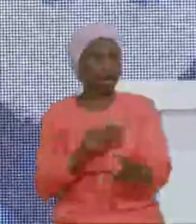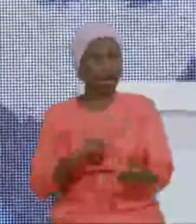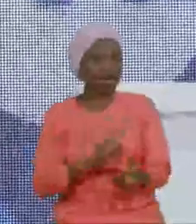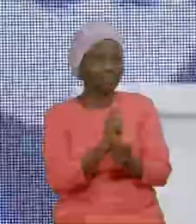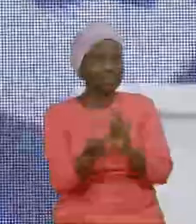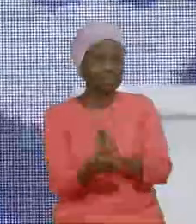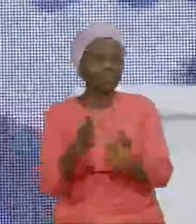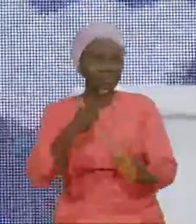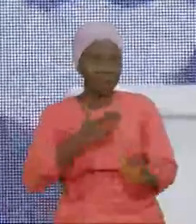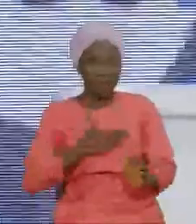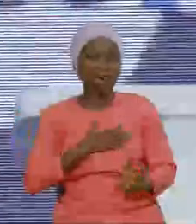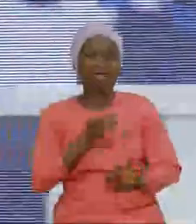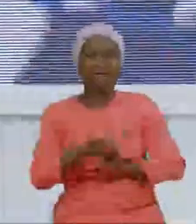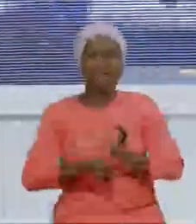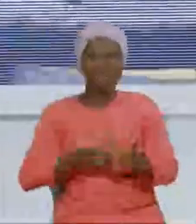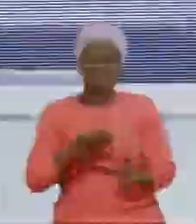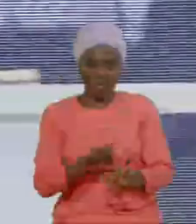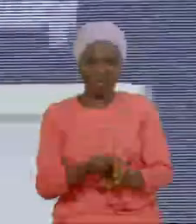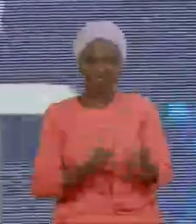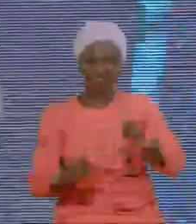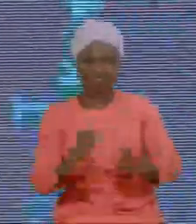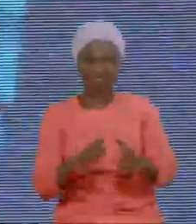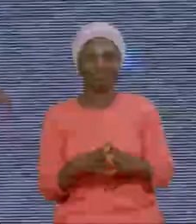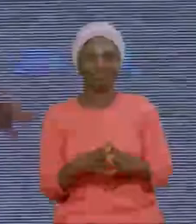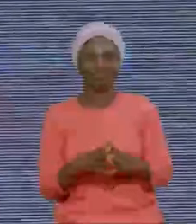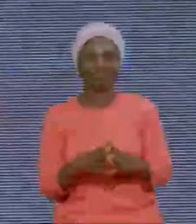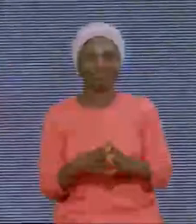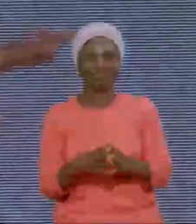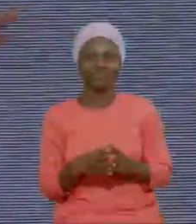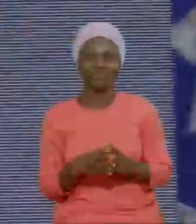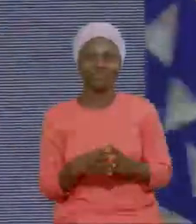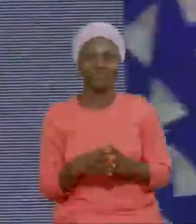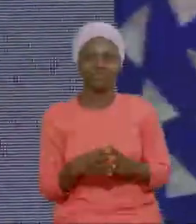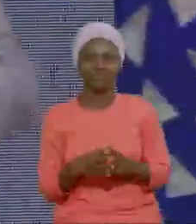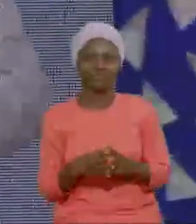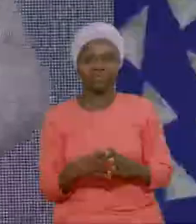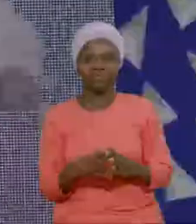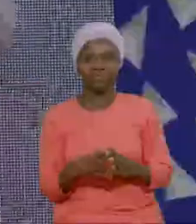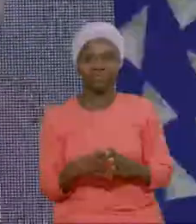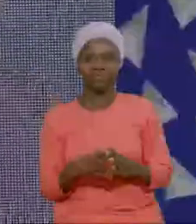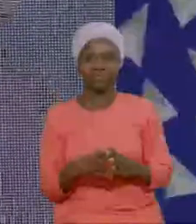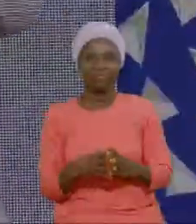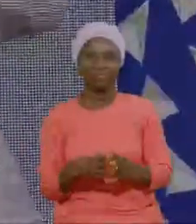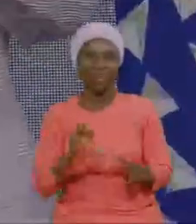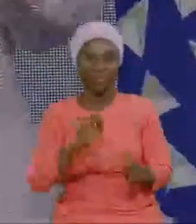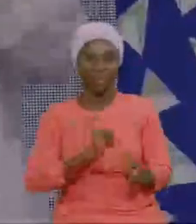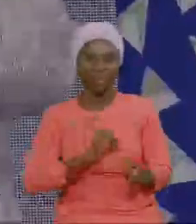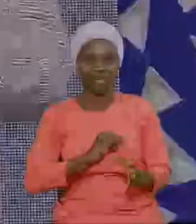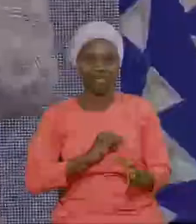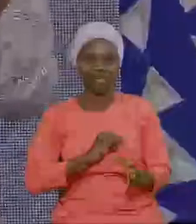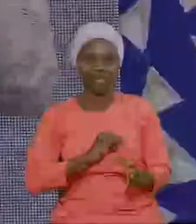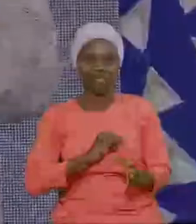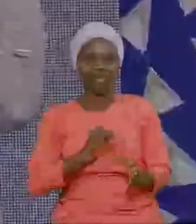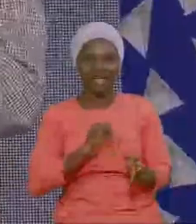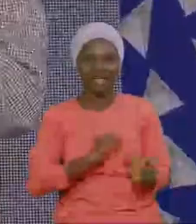Pour aller transformer mon monde. Now I'm going to the tenor voice. I'm going to the baritone. I'm